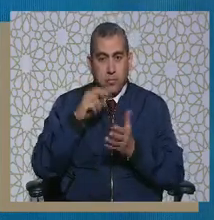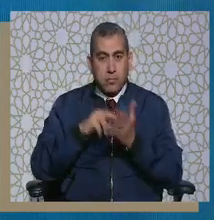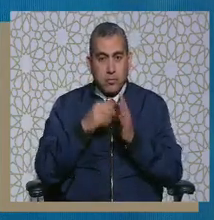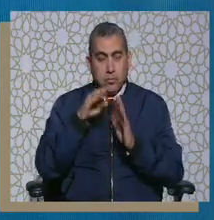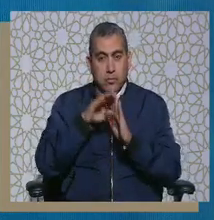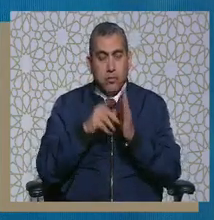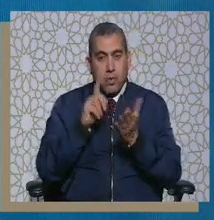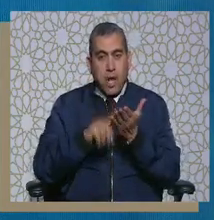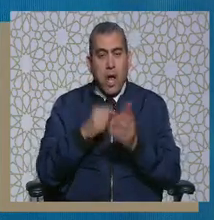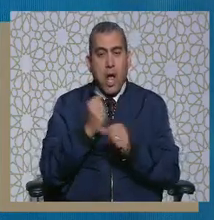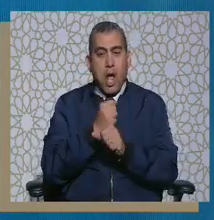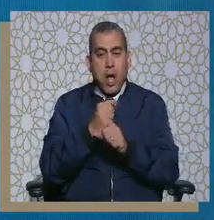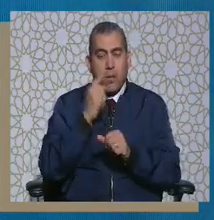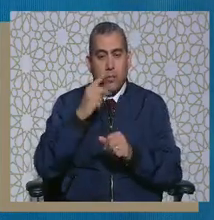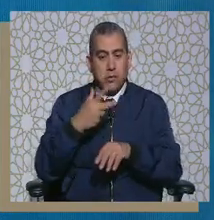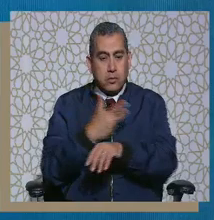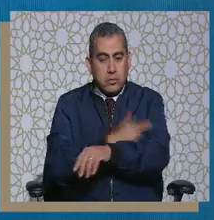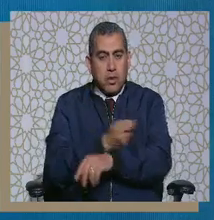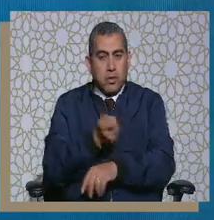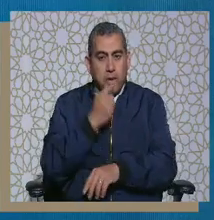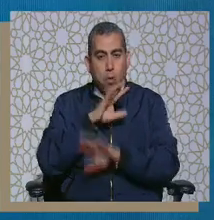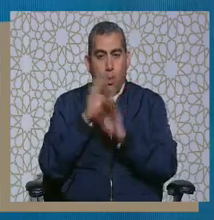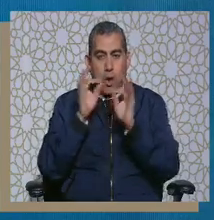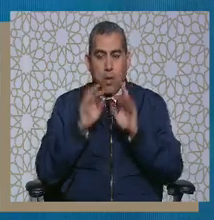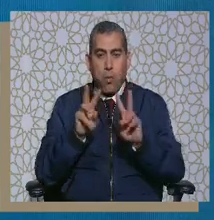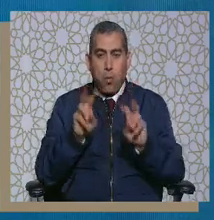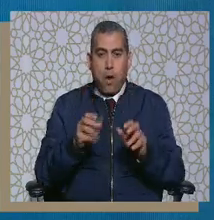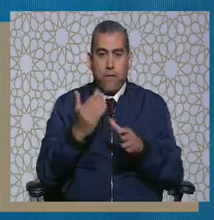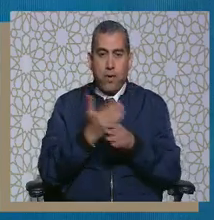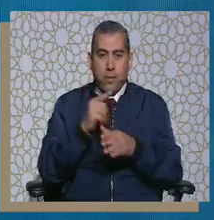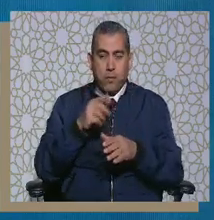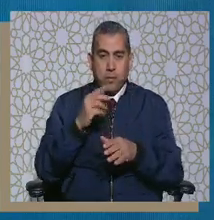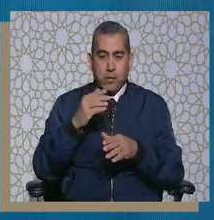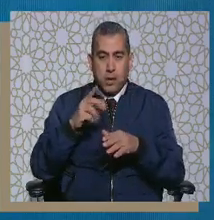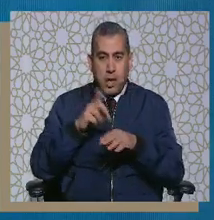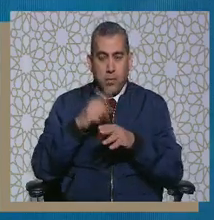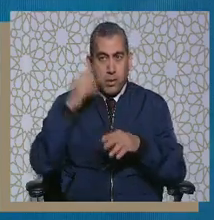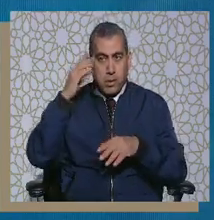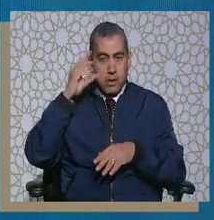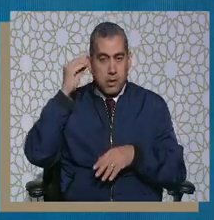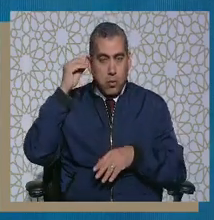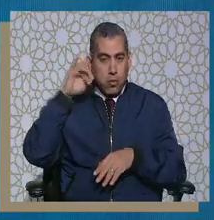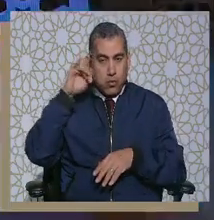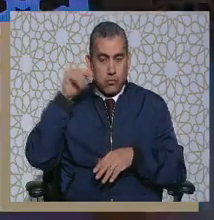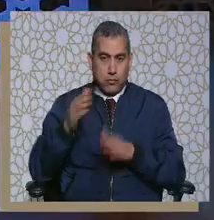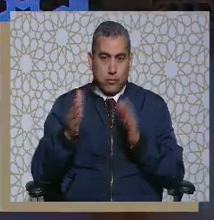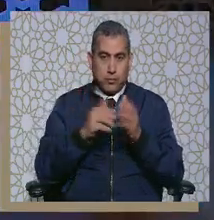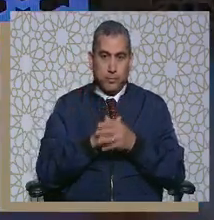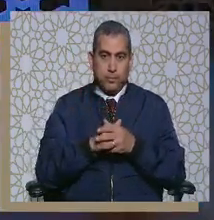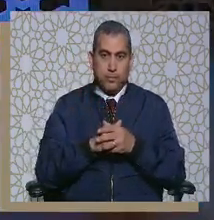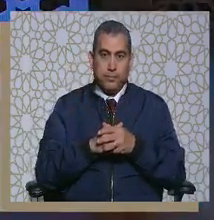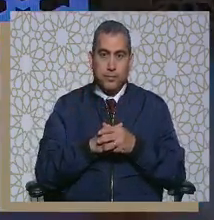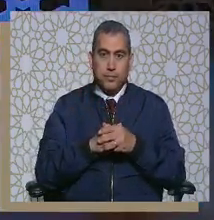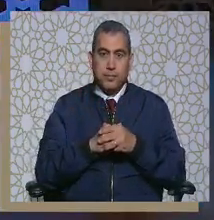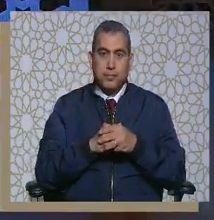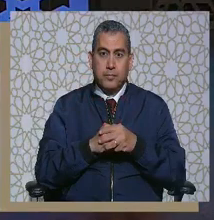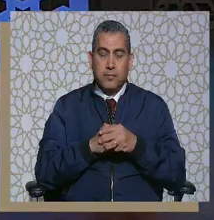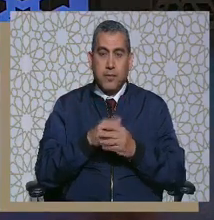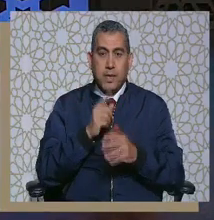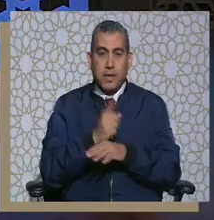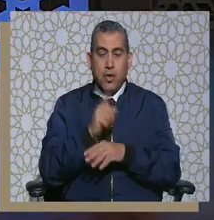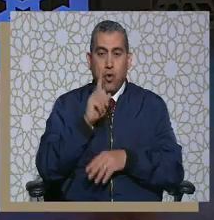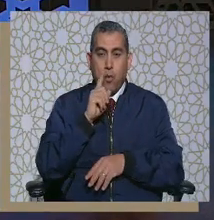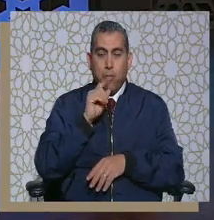يتعالج وياخد ادويه عشان يوقف هذا هذا التفكير وهذا الوسواس السيده ام